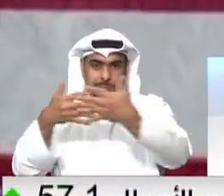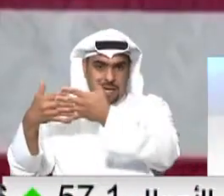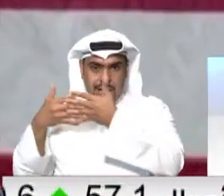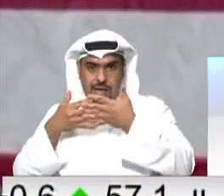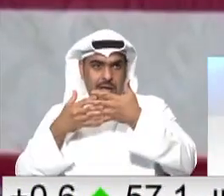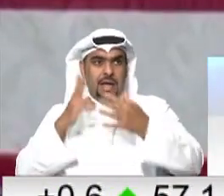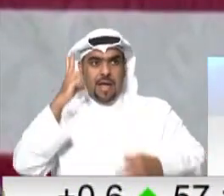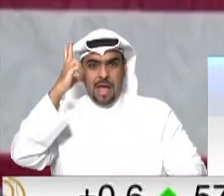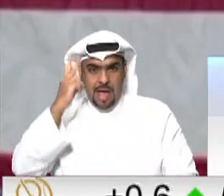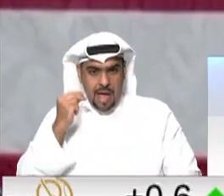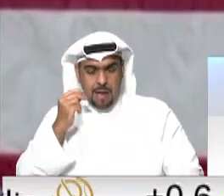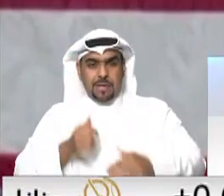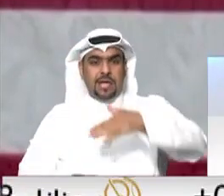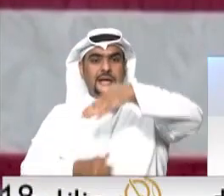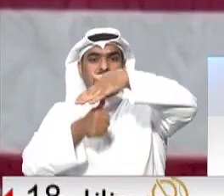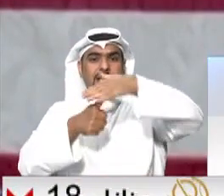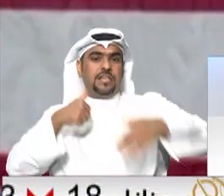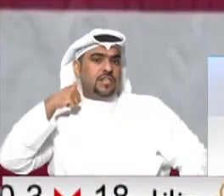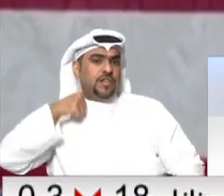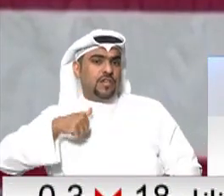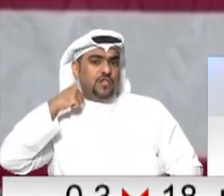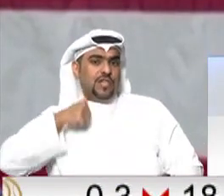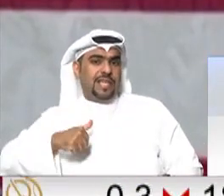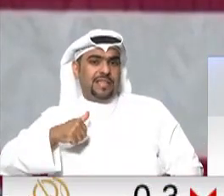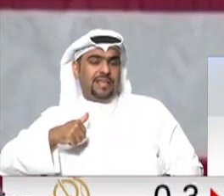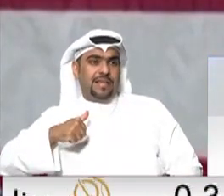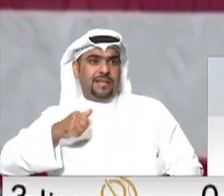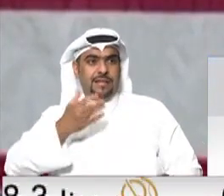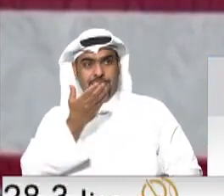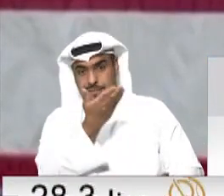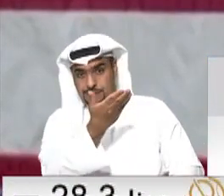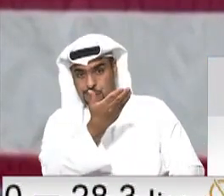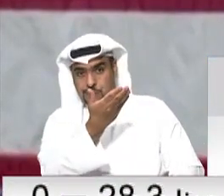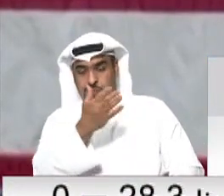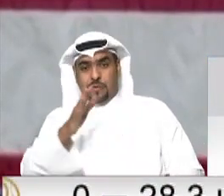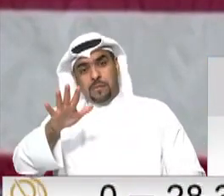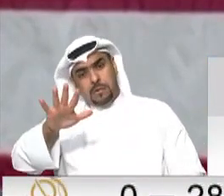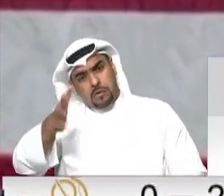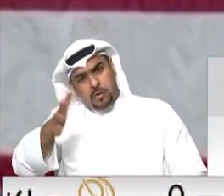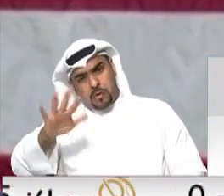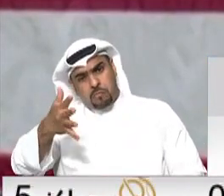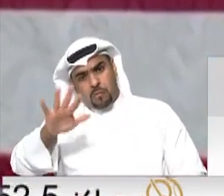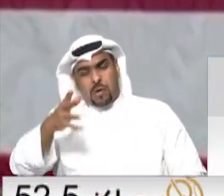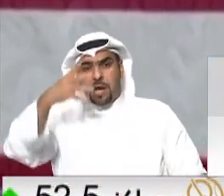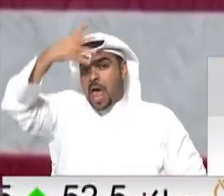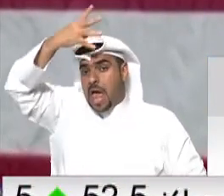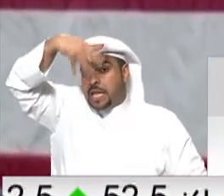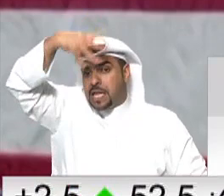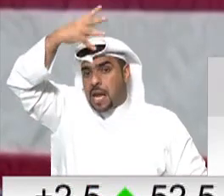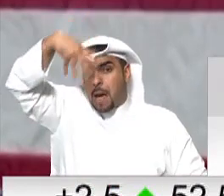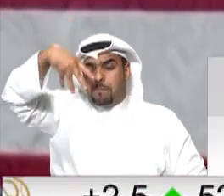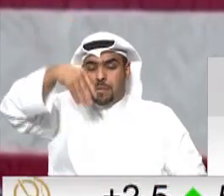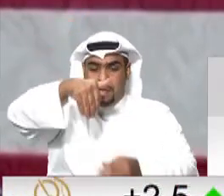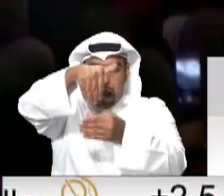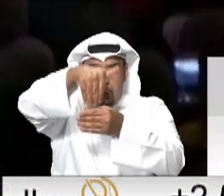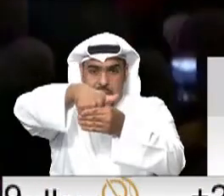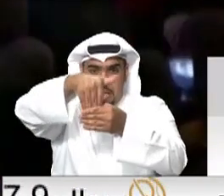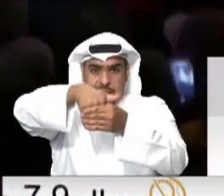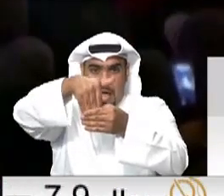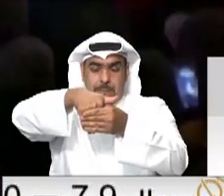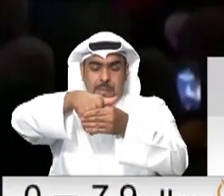وبعد ان كانت مع توقعات بان يتجاوز ترامب اظهرت الاحصاءات الاخيره